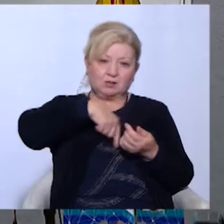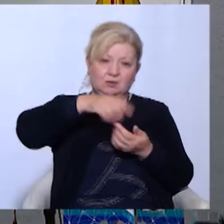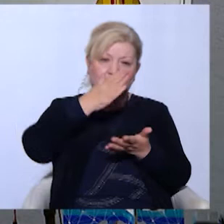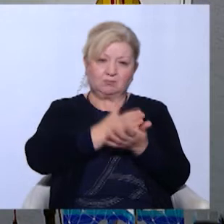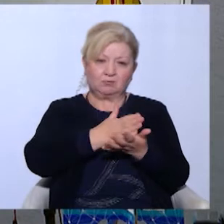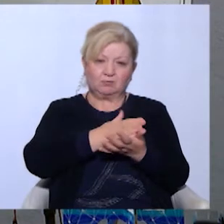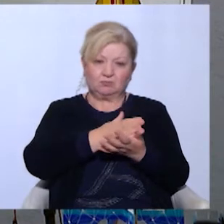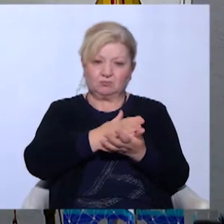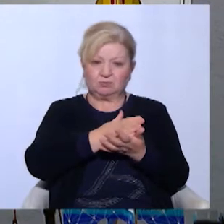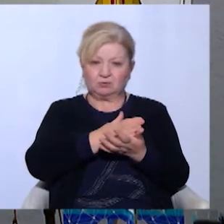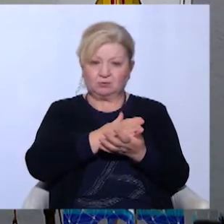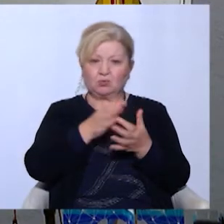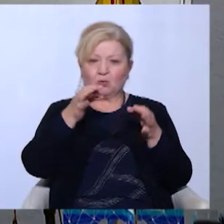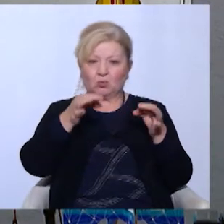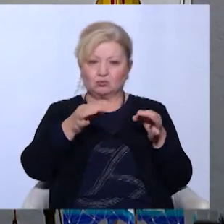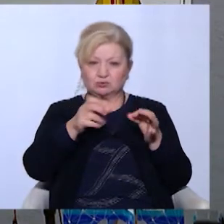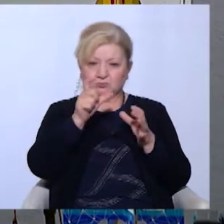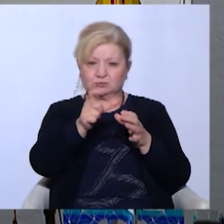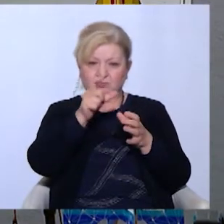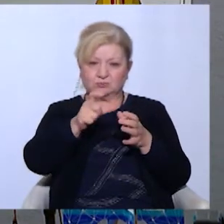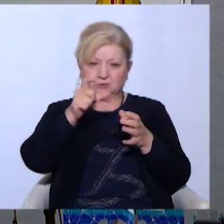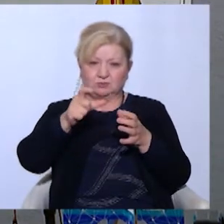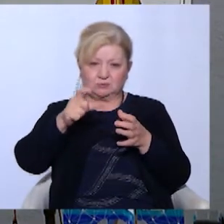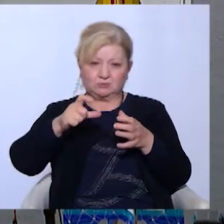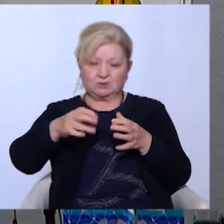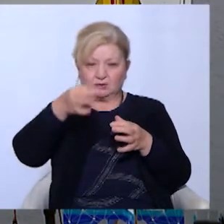აქ გარშემო გვაქვს კოჭები.